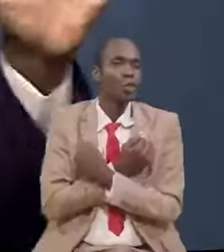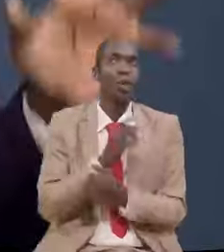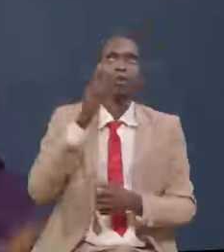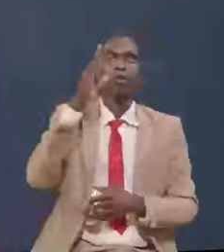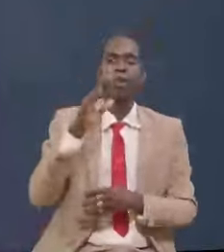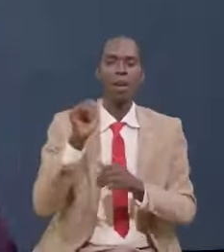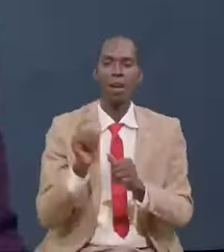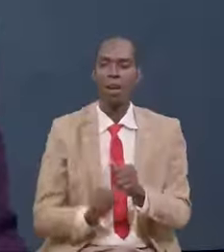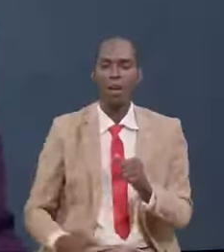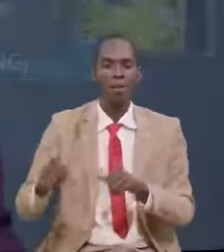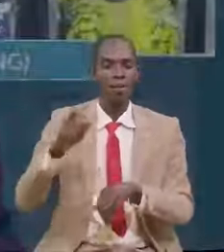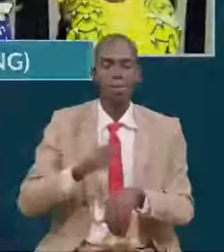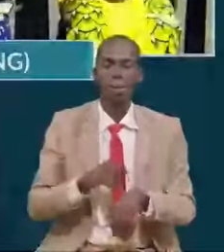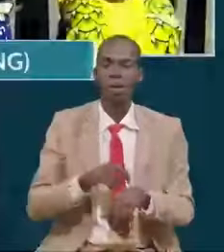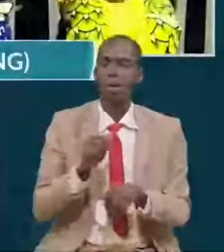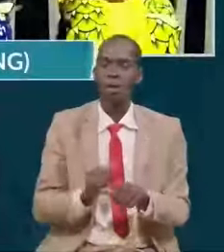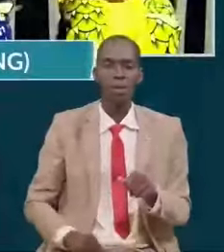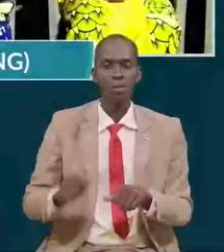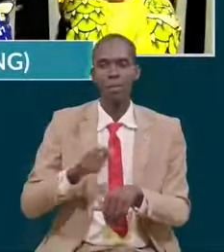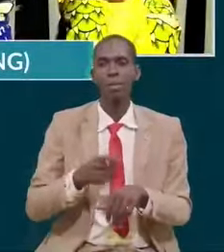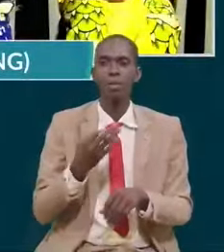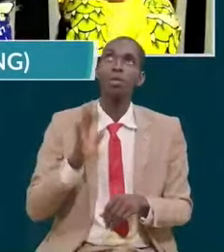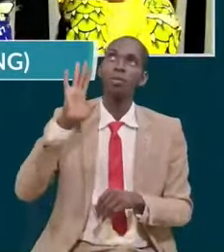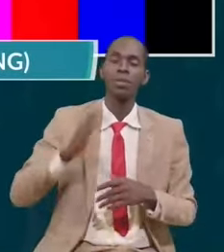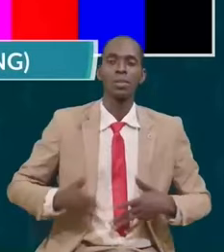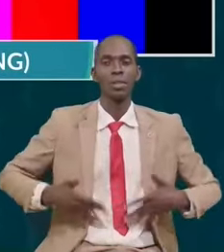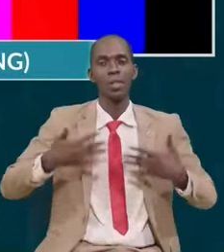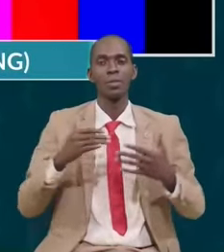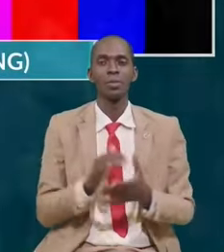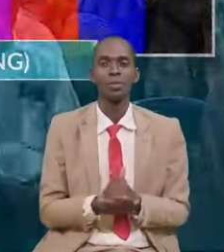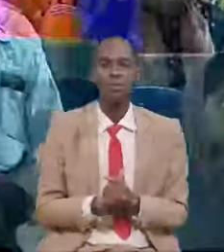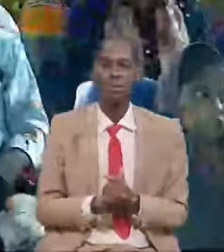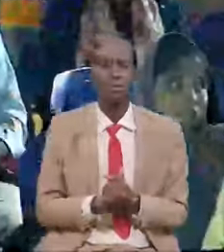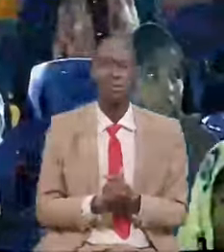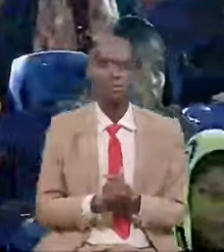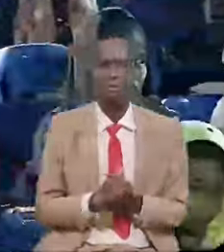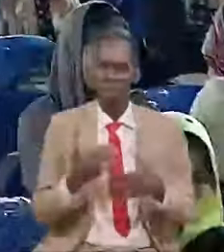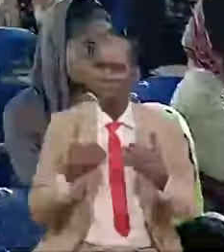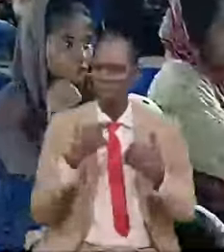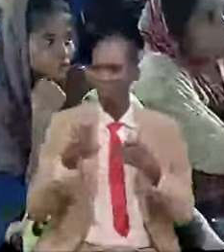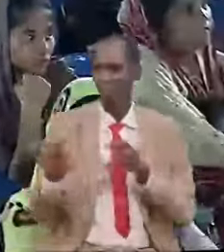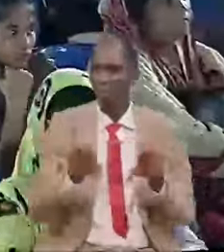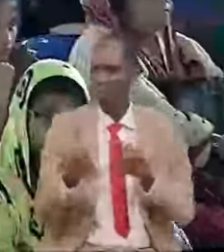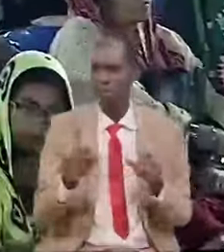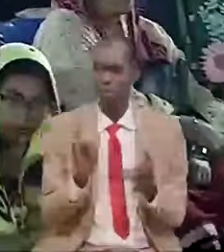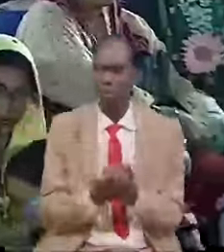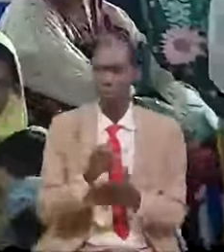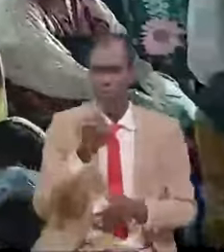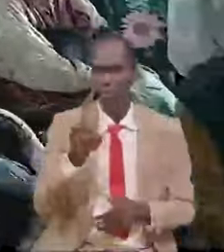Et il a aimé à tout moment de sa vie. Est-ce que tu l'as jamais fait? Non.